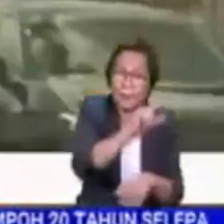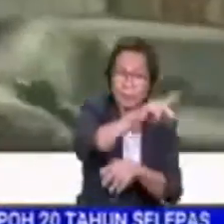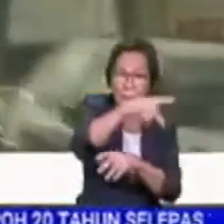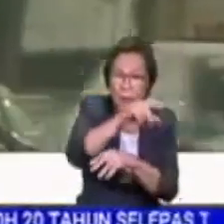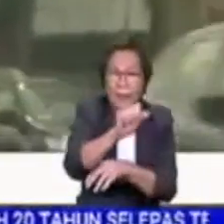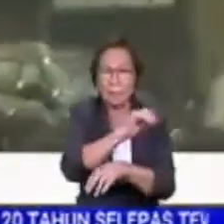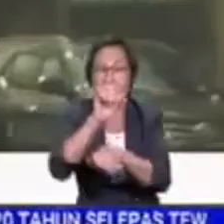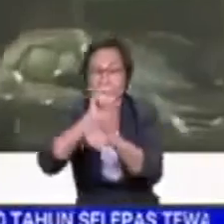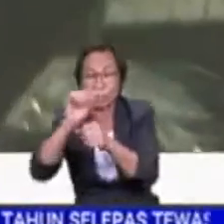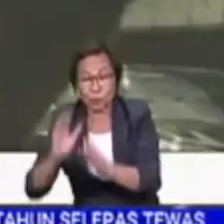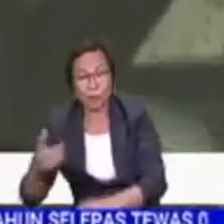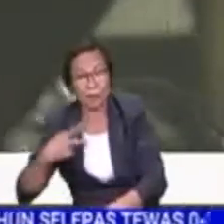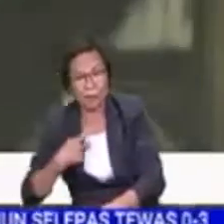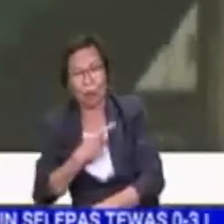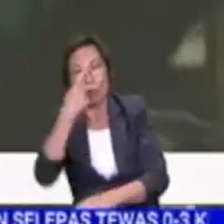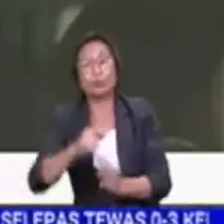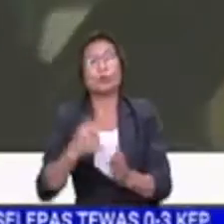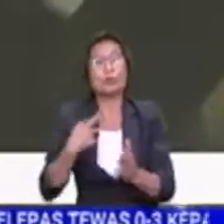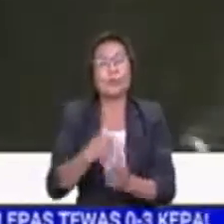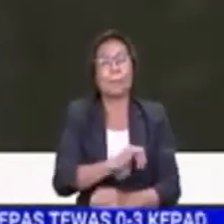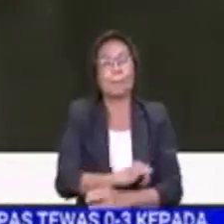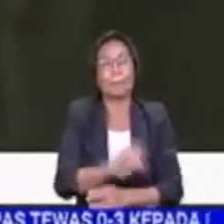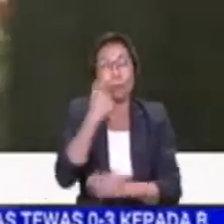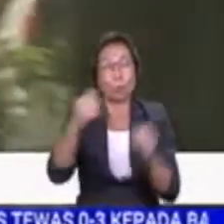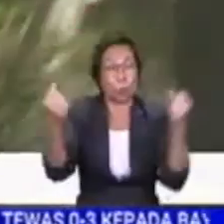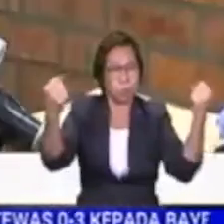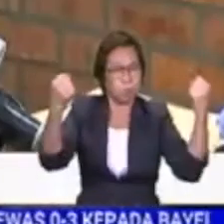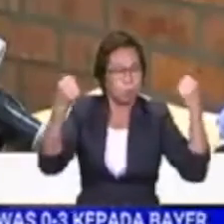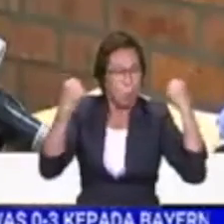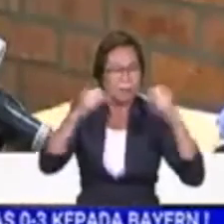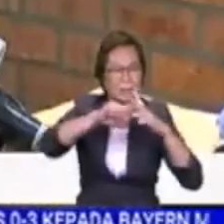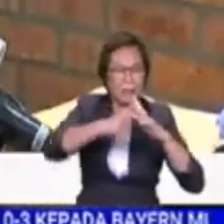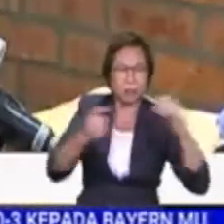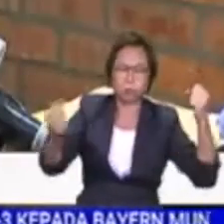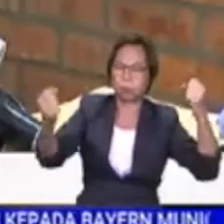kita untuk kita mengurat langkah, untuk kita memperkasakan